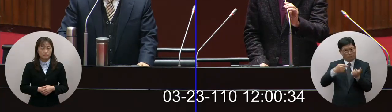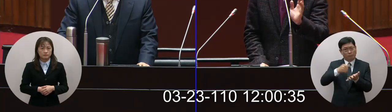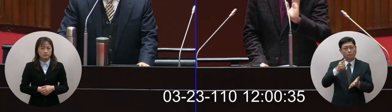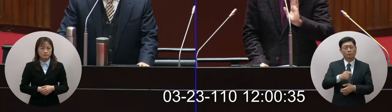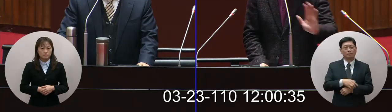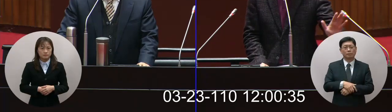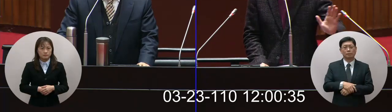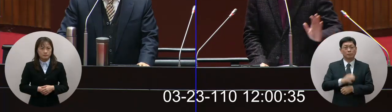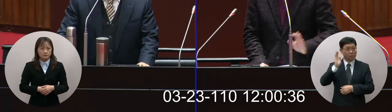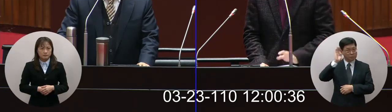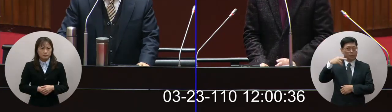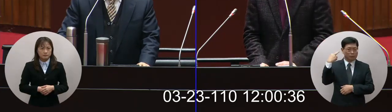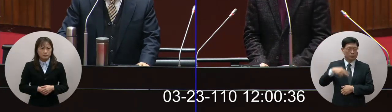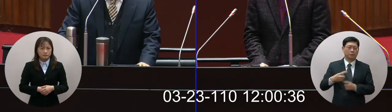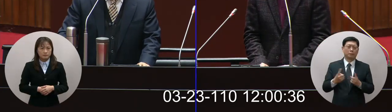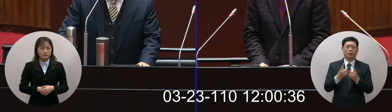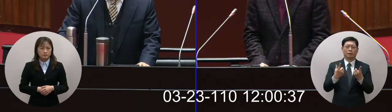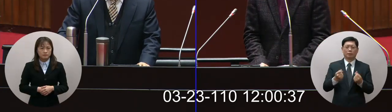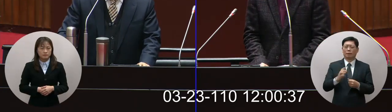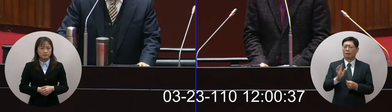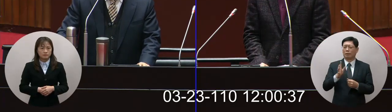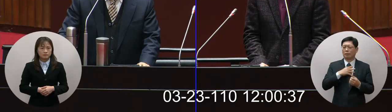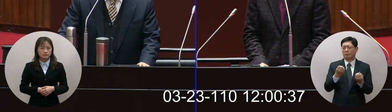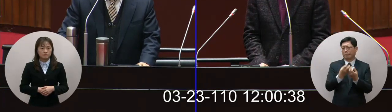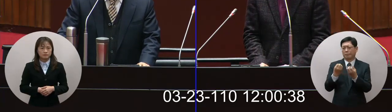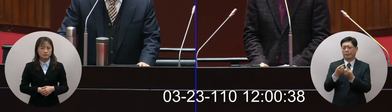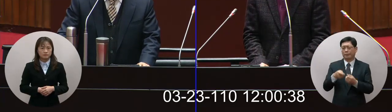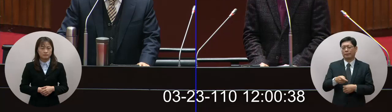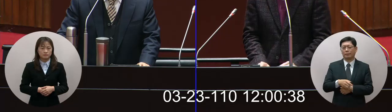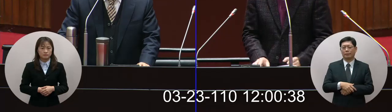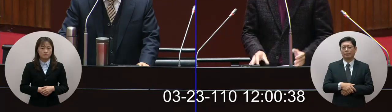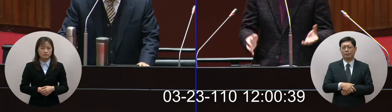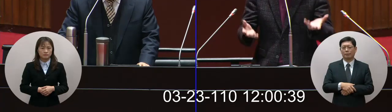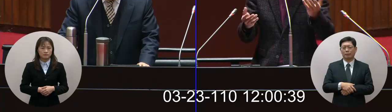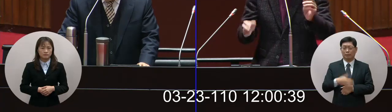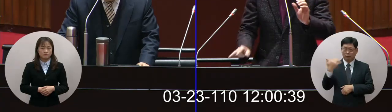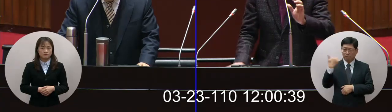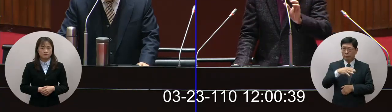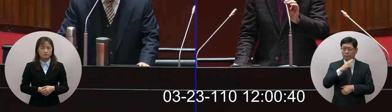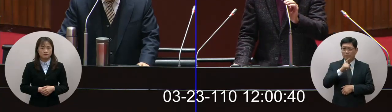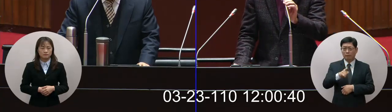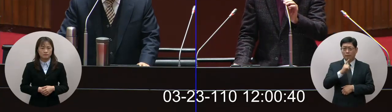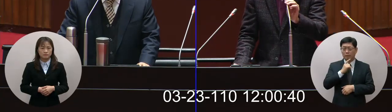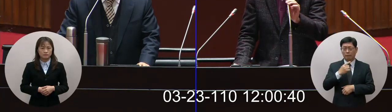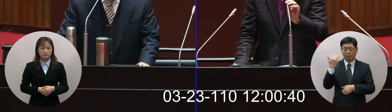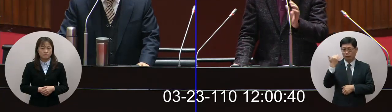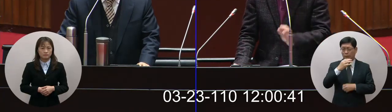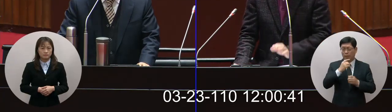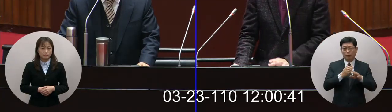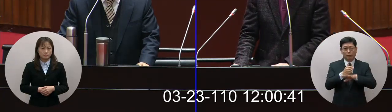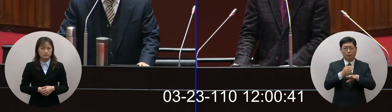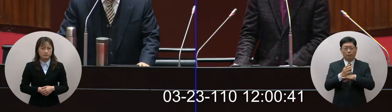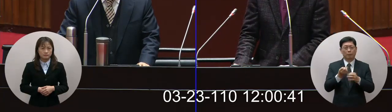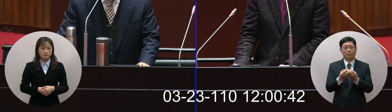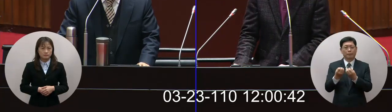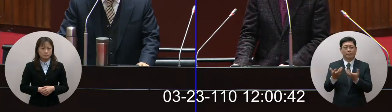哀，以后不要再发生这些空难，或者是说这个互撞、这个失事的这个情况，